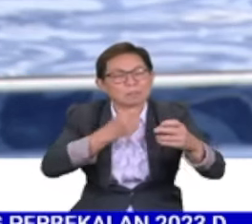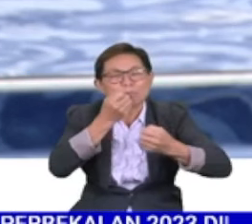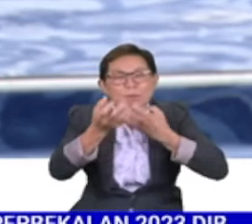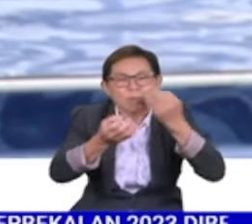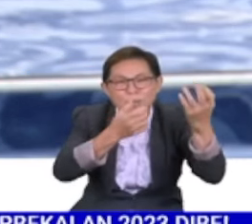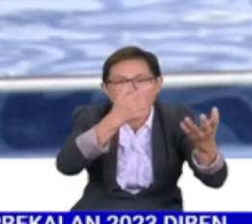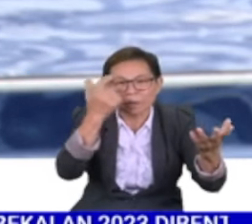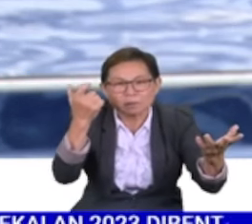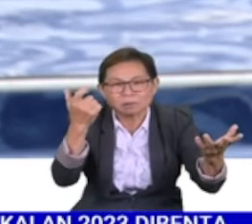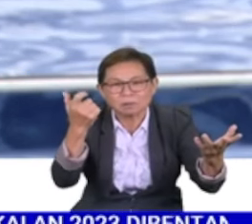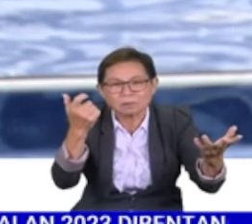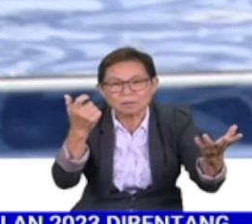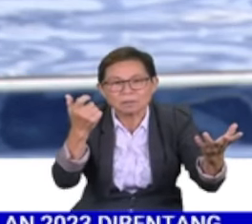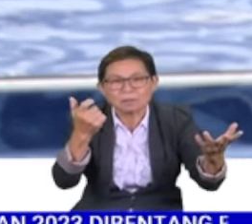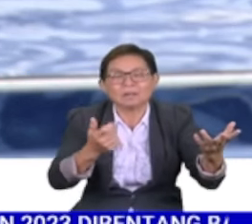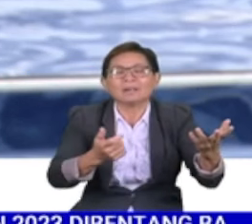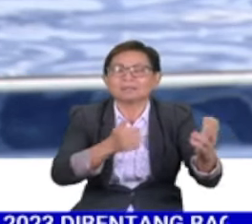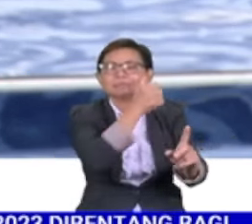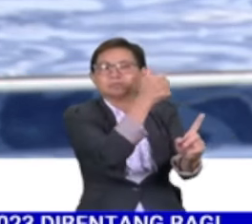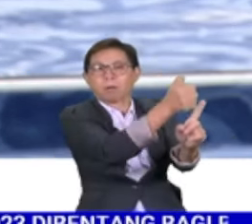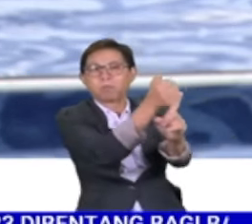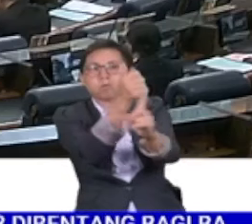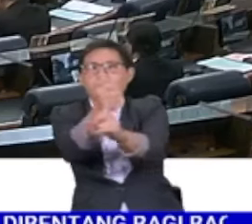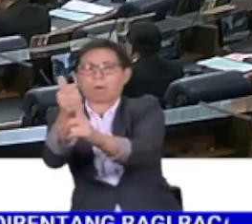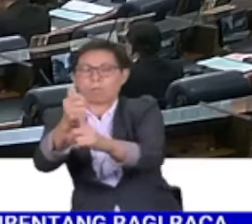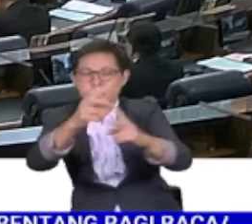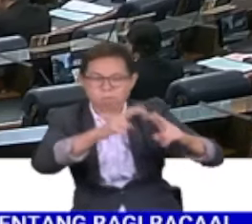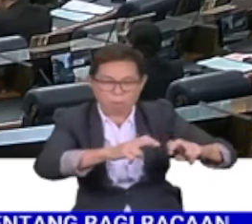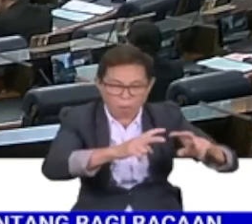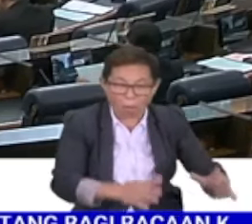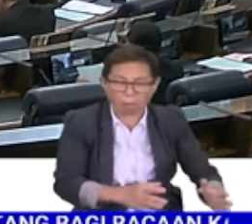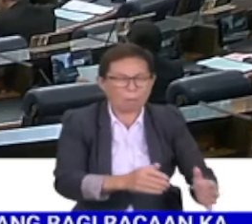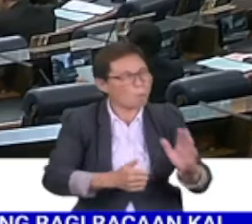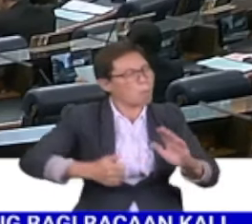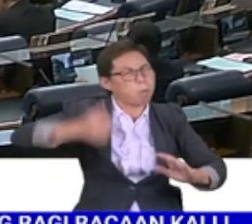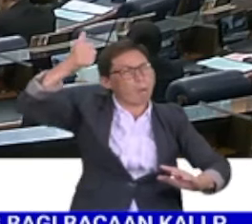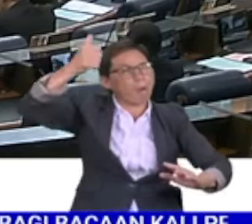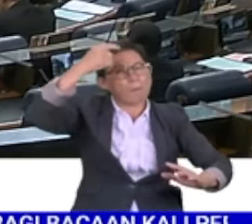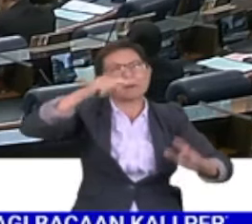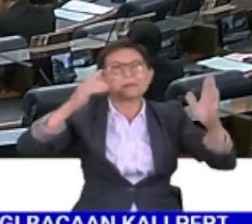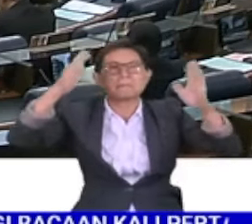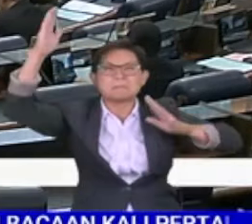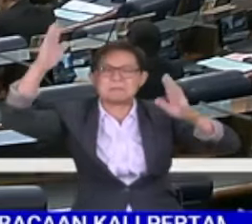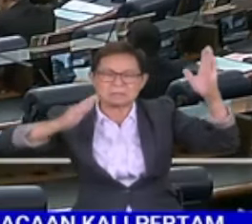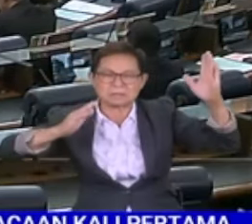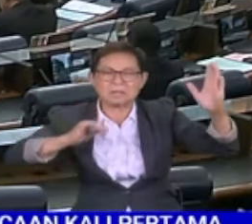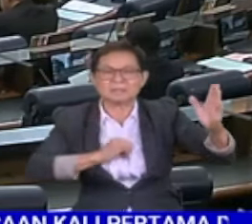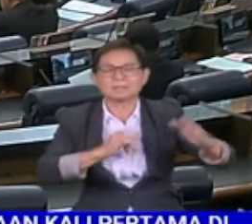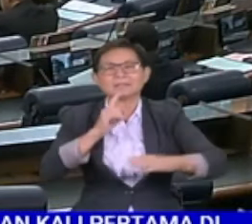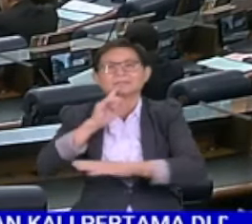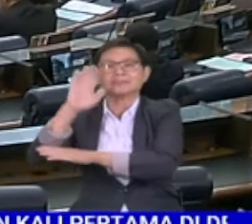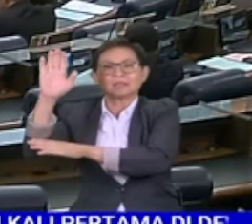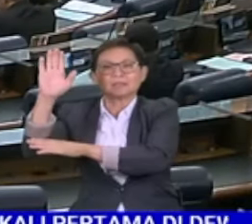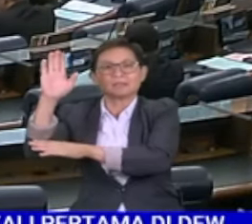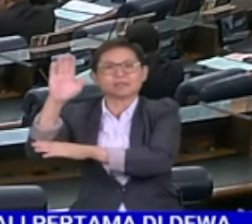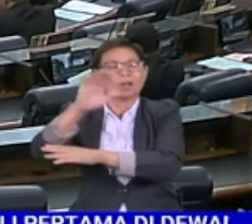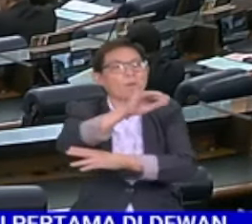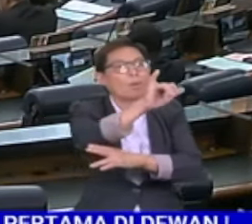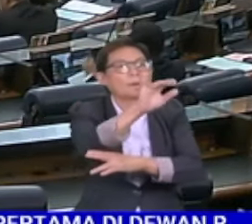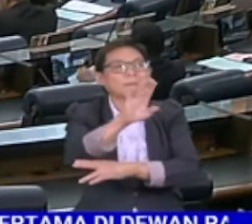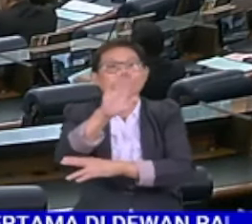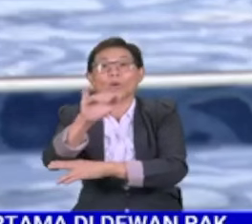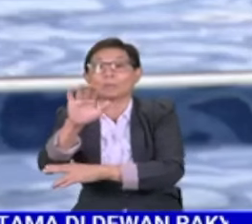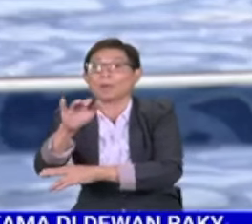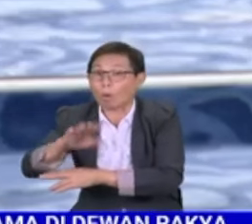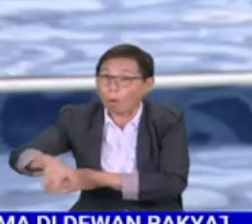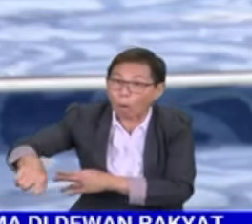terpas terserah kepada Badan Penyiasatan, itu agak terlalu tinggi bagi negara ini. Tapi saya bagi jaminan kepada Yang Berhormat